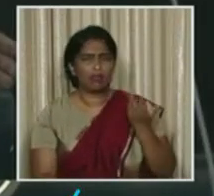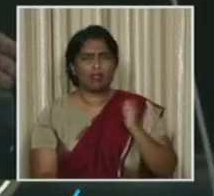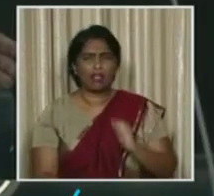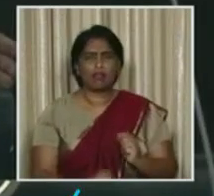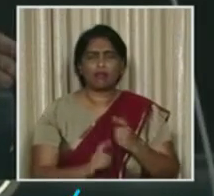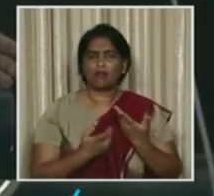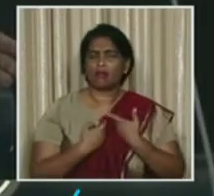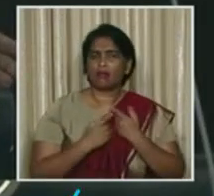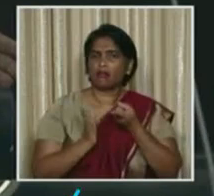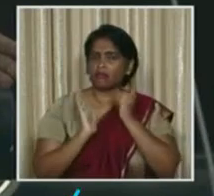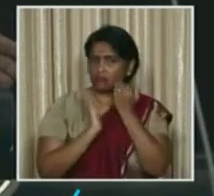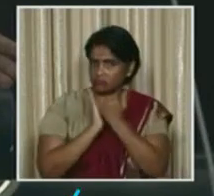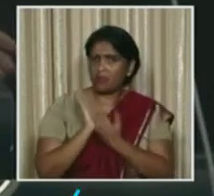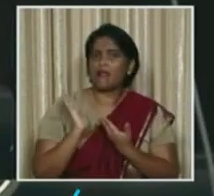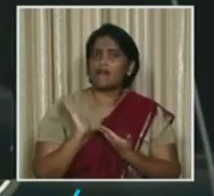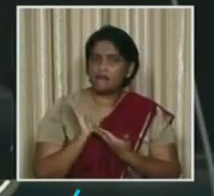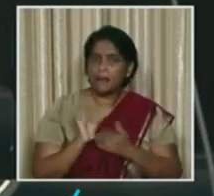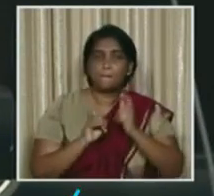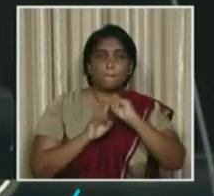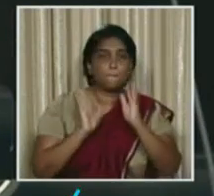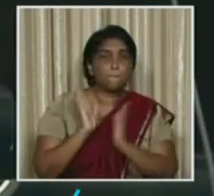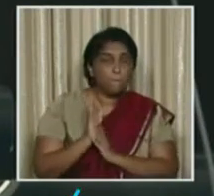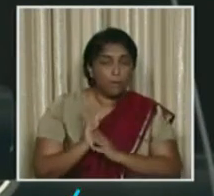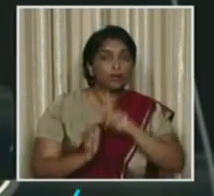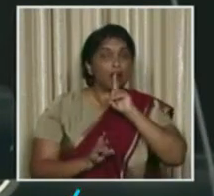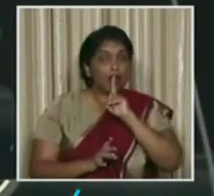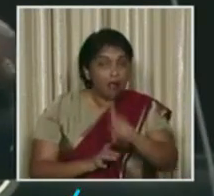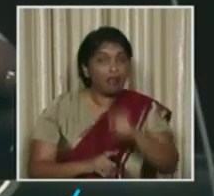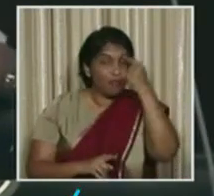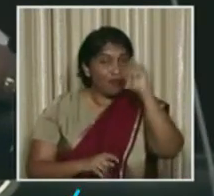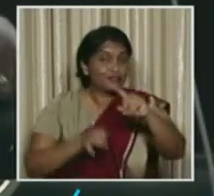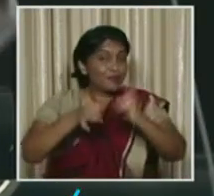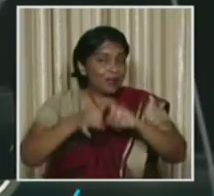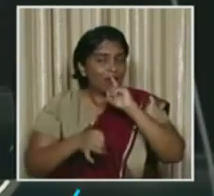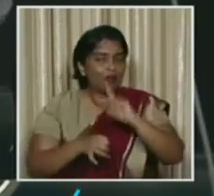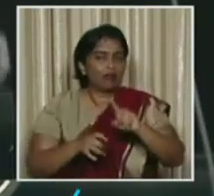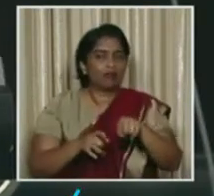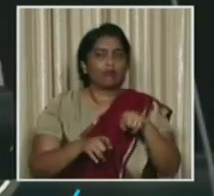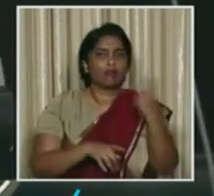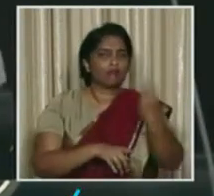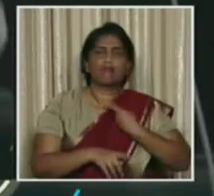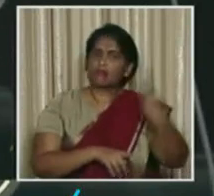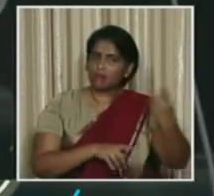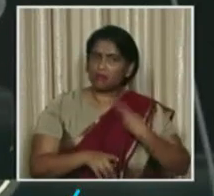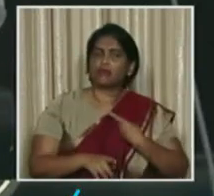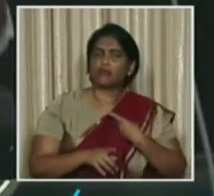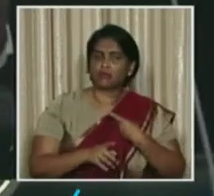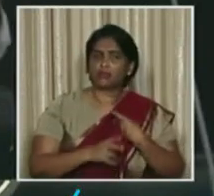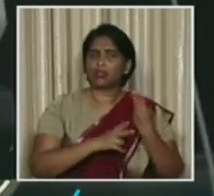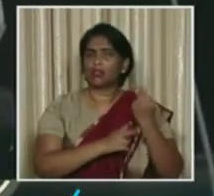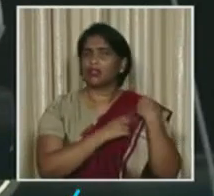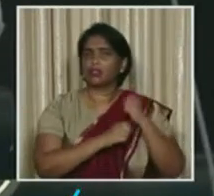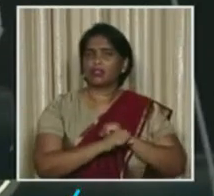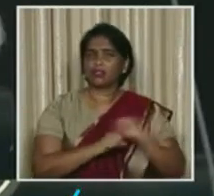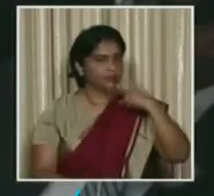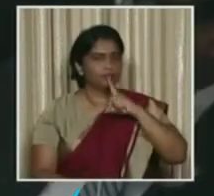අපේ ස්ථාවර නියෝගවල තියෙන අගමැතිවරයාගෙන් අහන ප්‍රශ්න කියන කාරණය මේ දෙපාර්ශවයේම දුර දරන්නේ නැති මන්ත්‍රීවරුන්ට